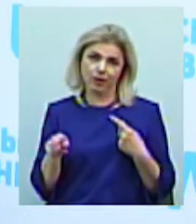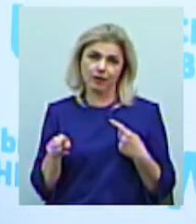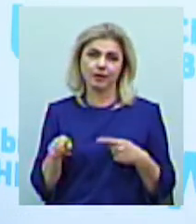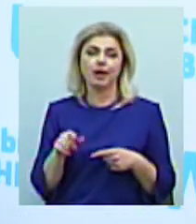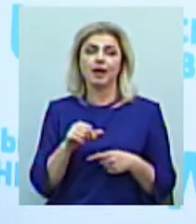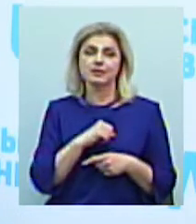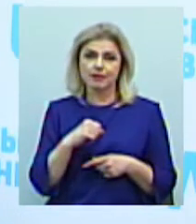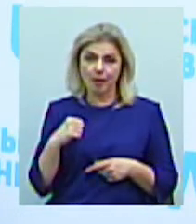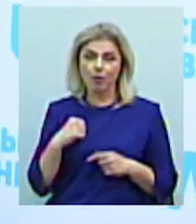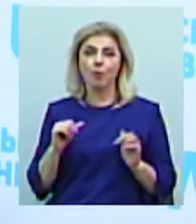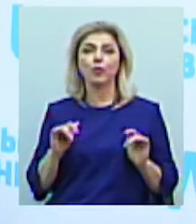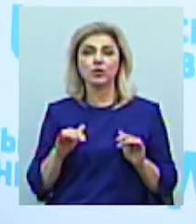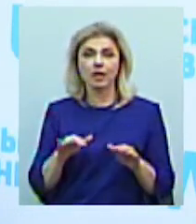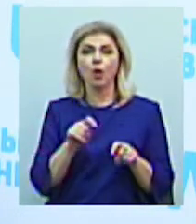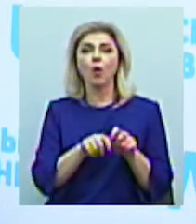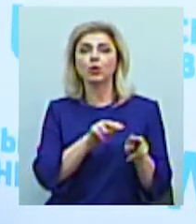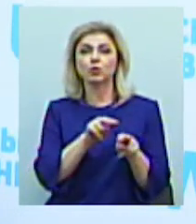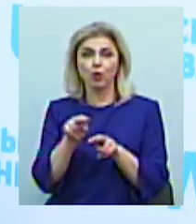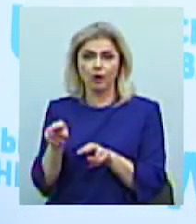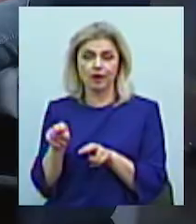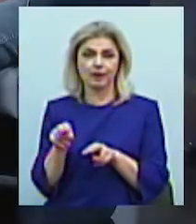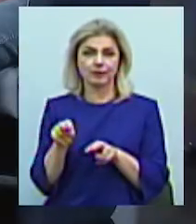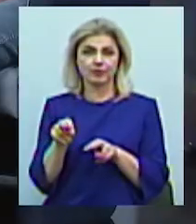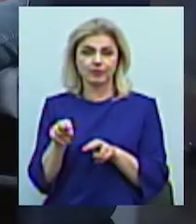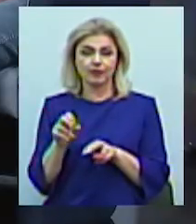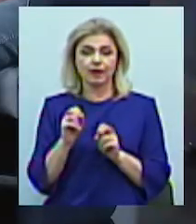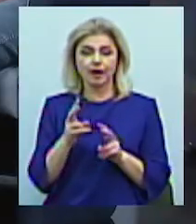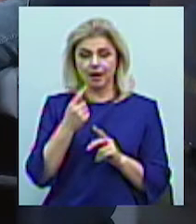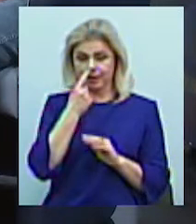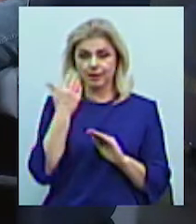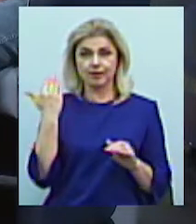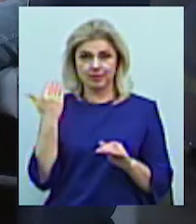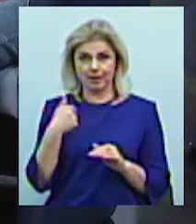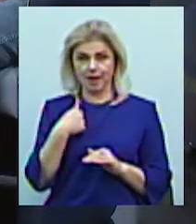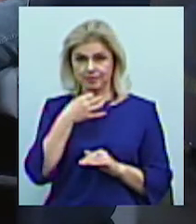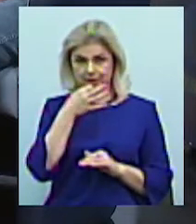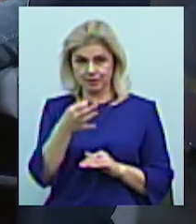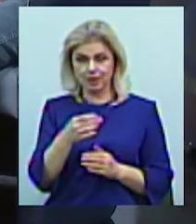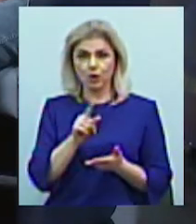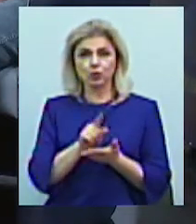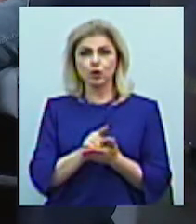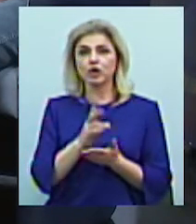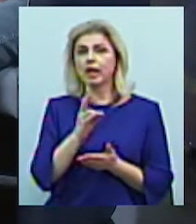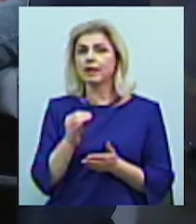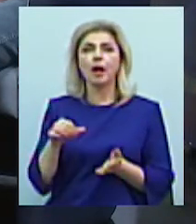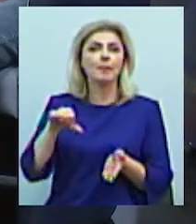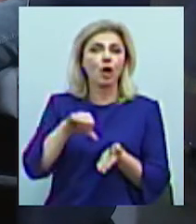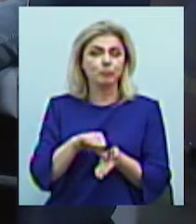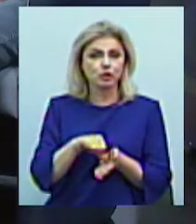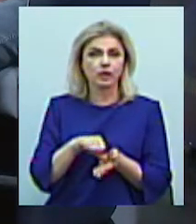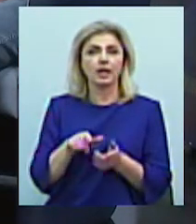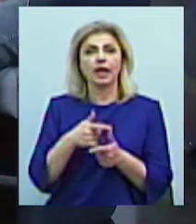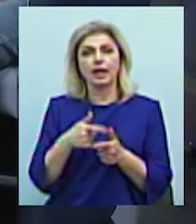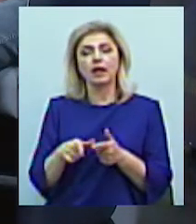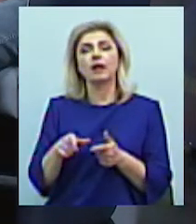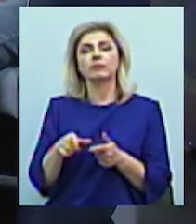Самому процессу контроля, как я буквально несколько минут назад сказал, должны не то, что приобщиться или там